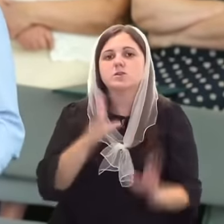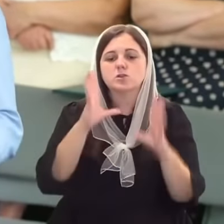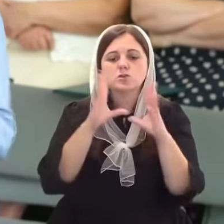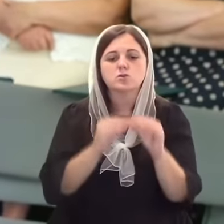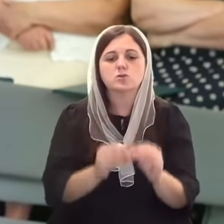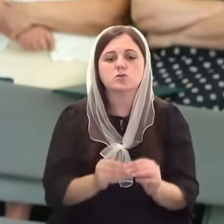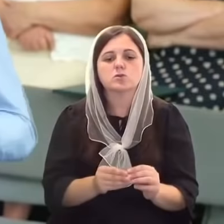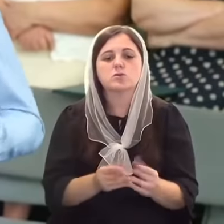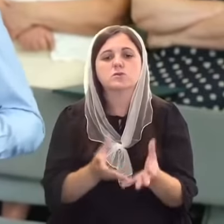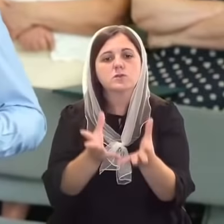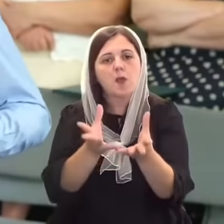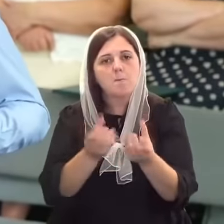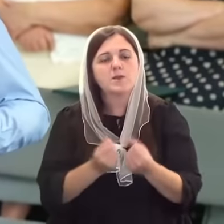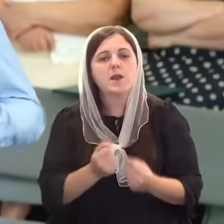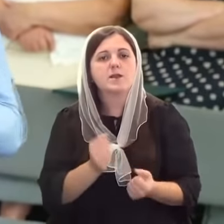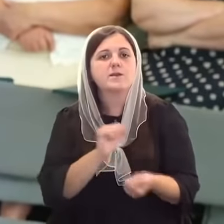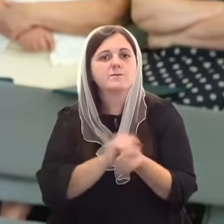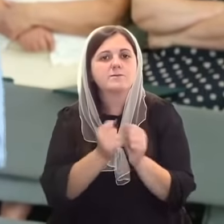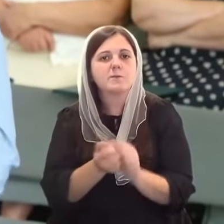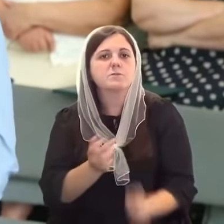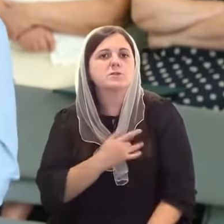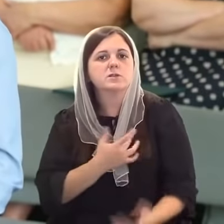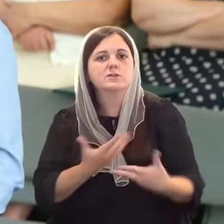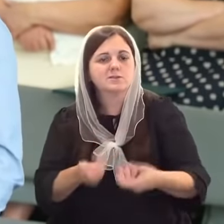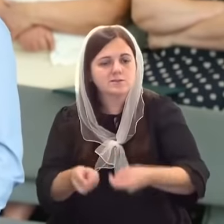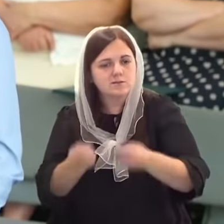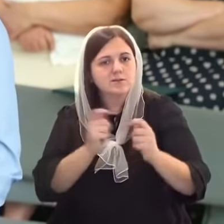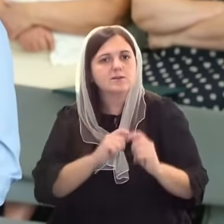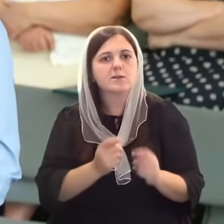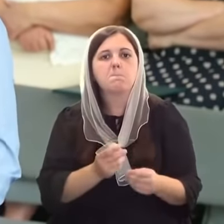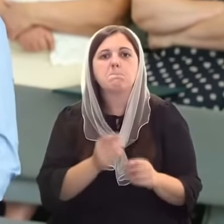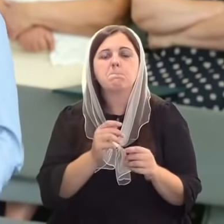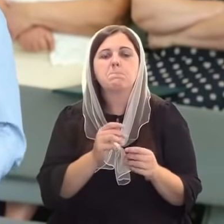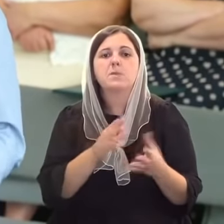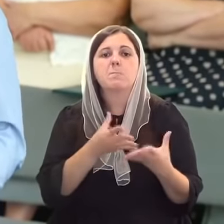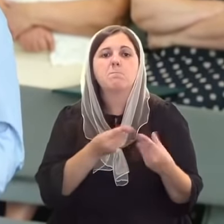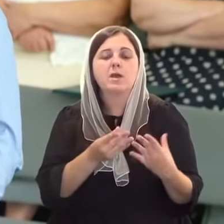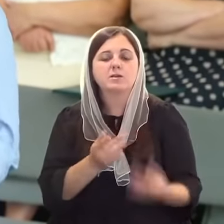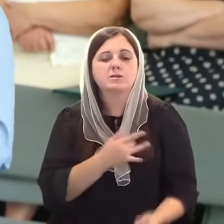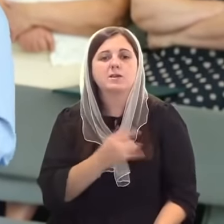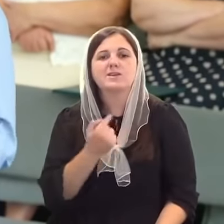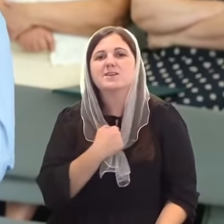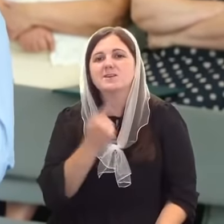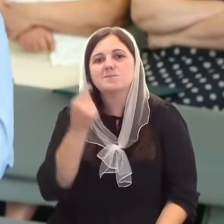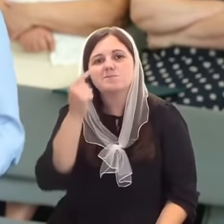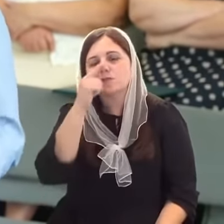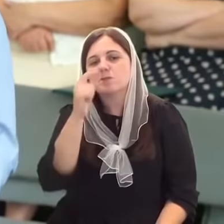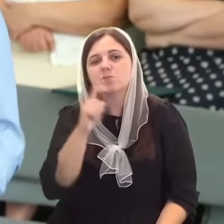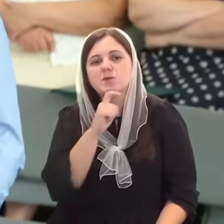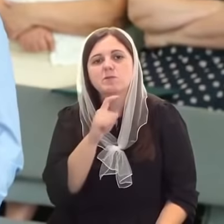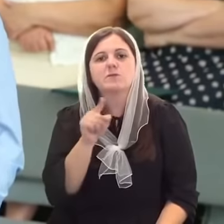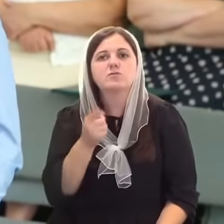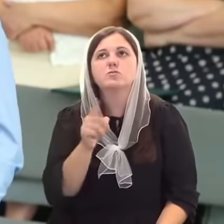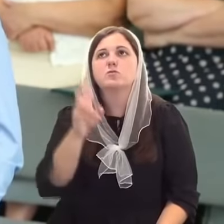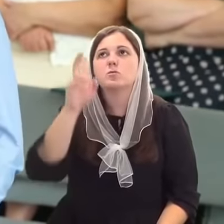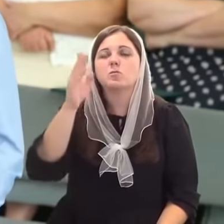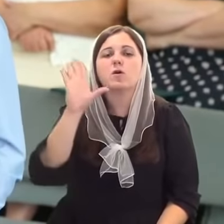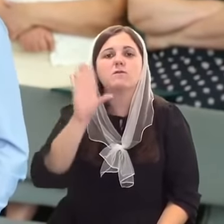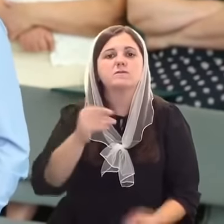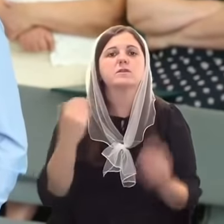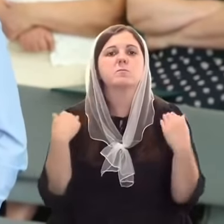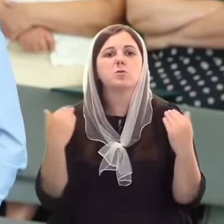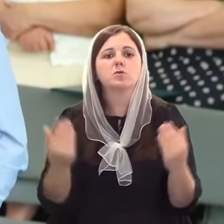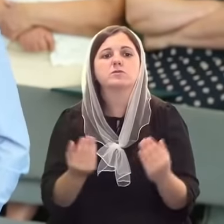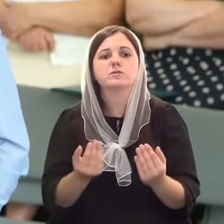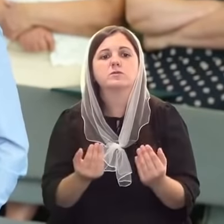человека, который забирает каменное сердце и дает плотяное сердце. Я не мог понять, почему Бог всемогущий этого